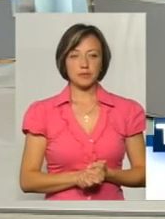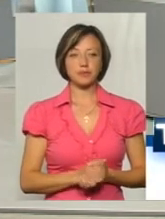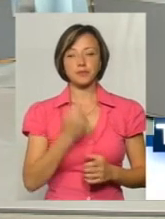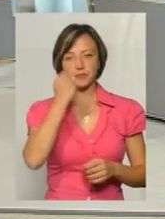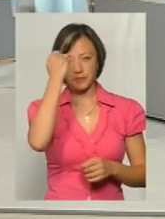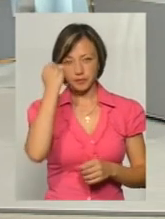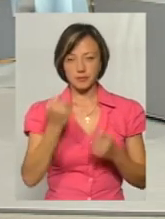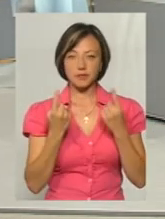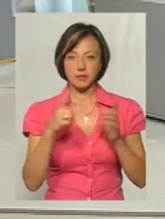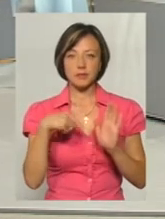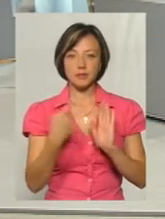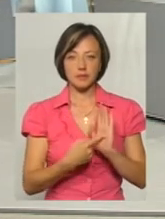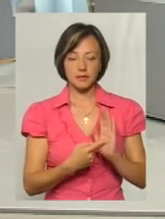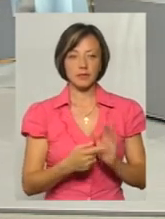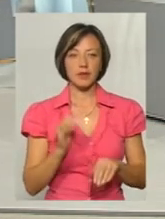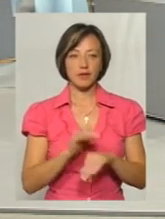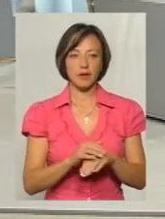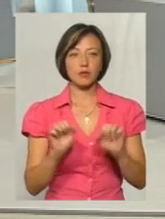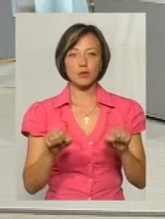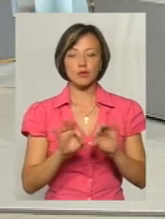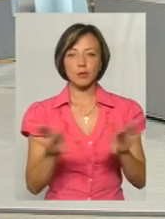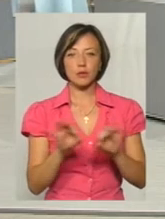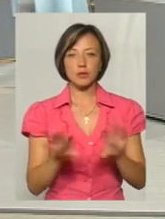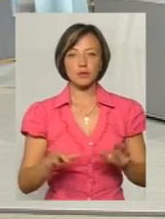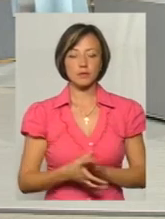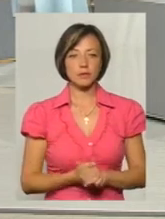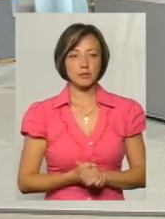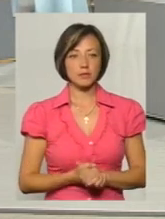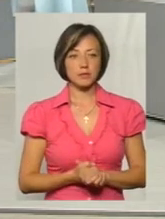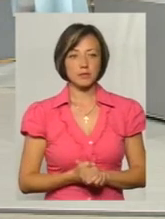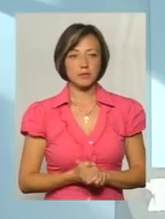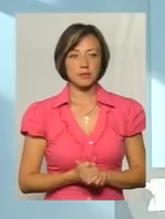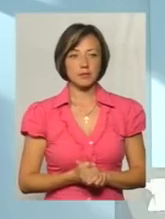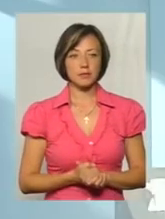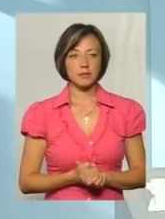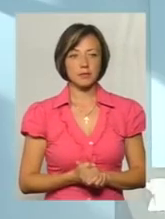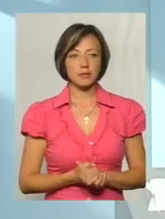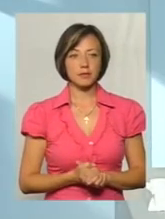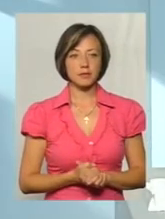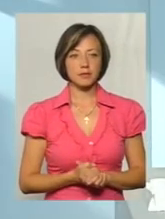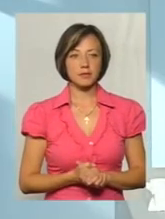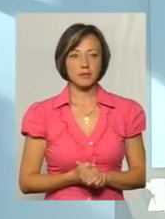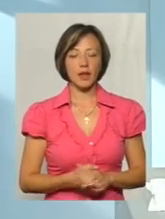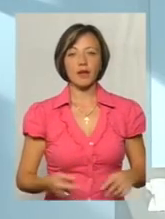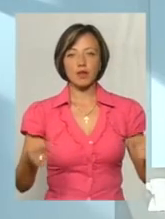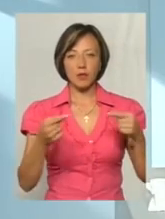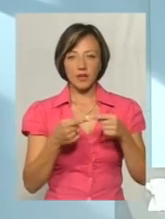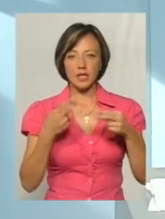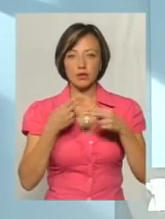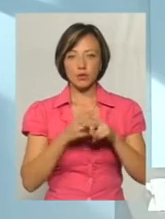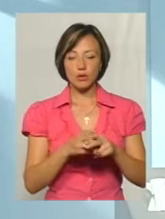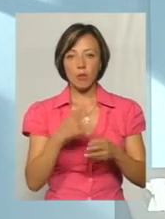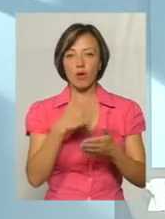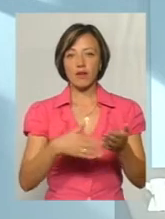Дякуємо вам велике запитання і за факт. Як це можна прокоментувати, пане Михайло? Значить, відповідно, інструкції по ліквідації